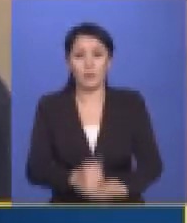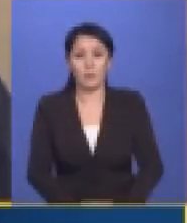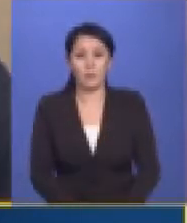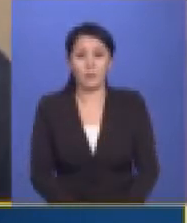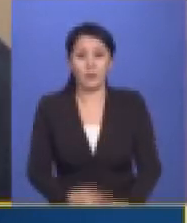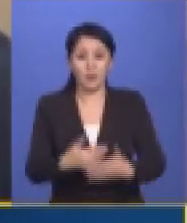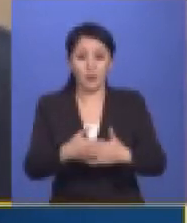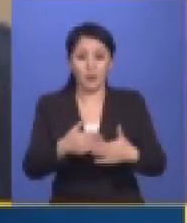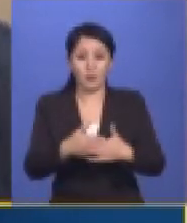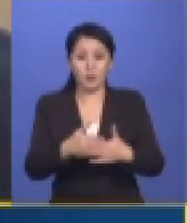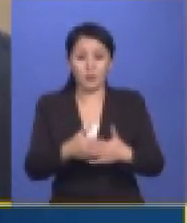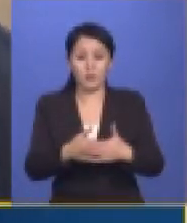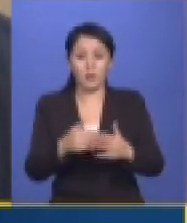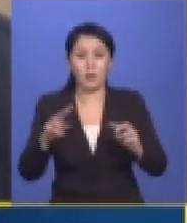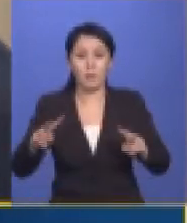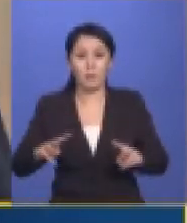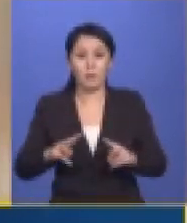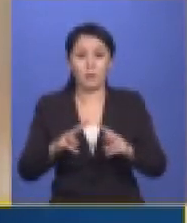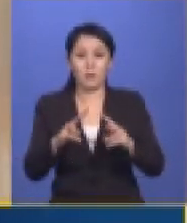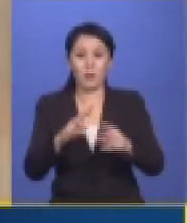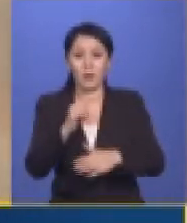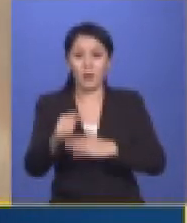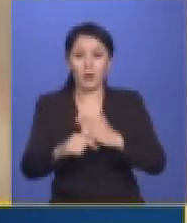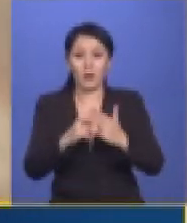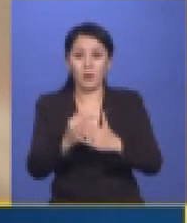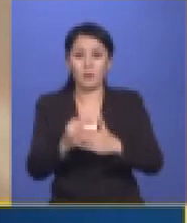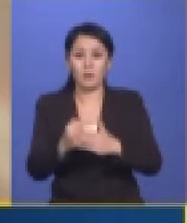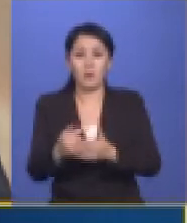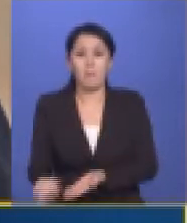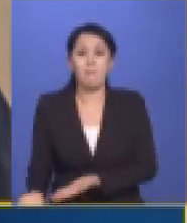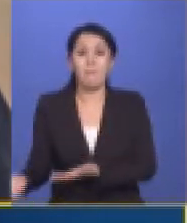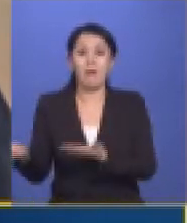Жорда Нұрсұлтан қаласынан келдім. Өте бір қуанышты